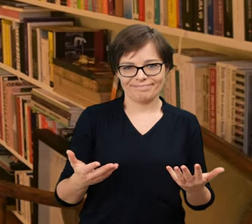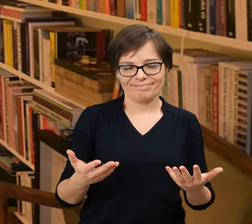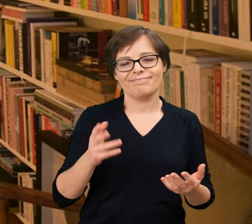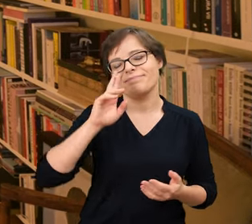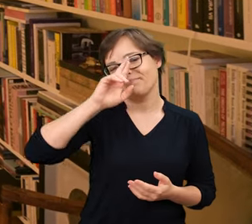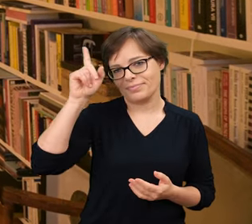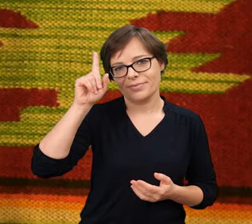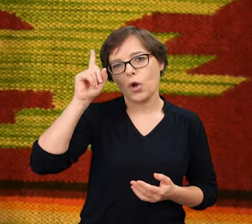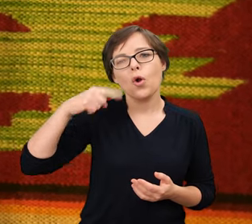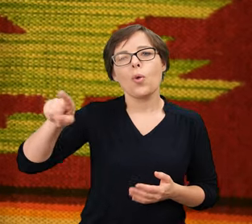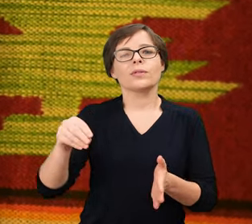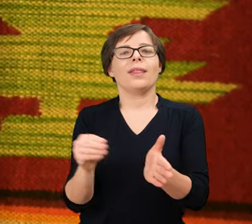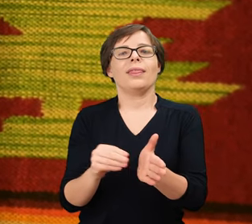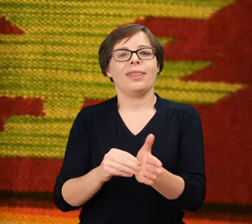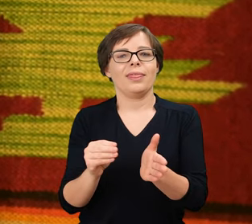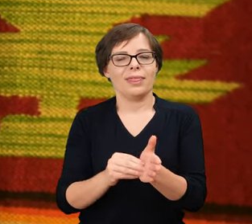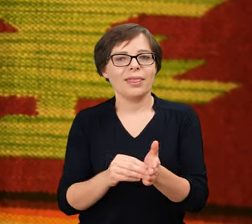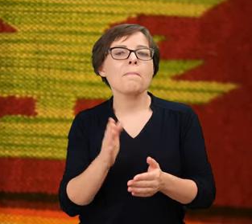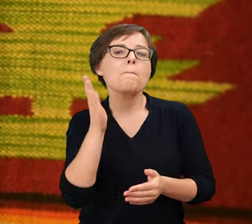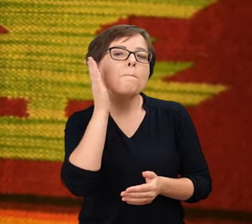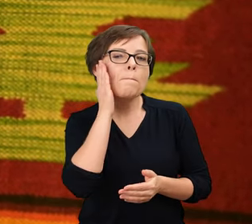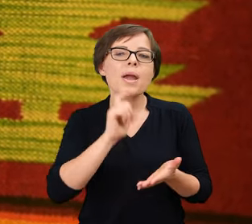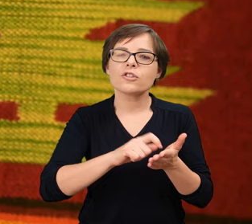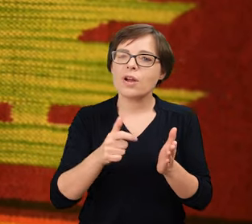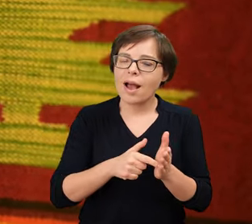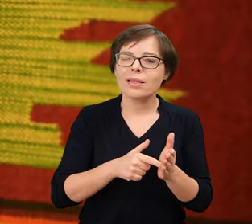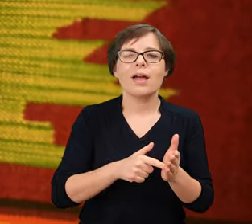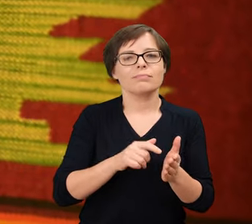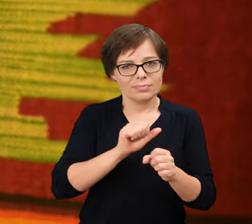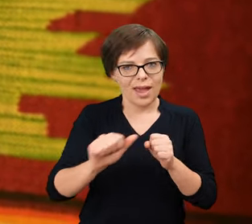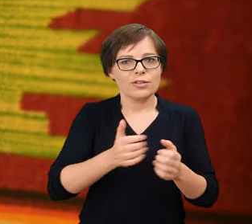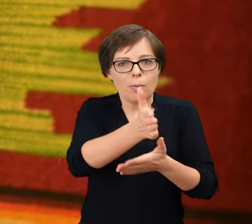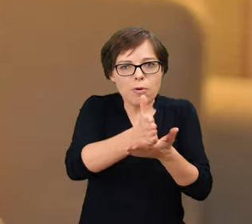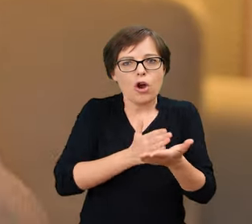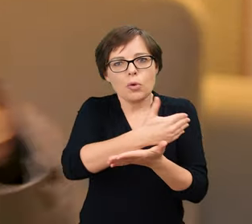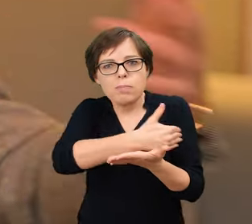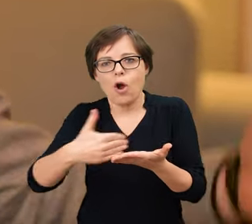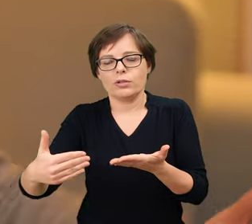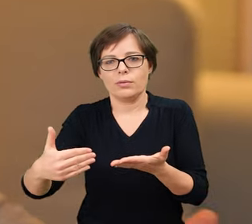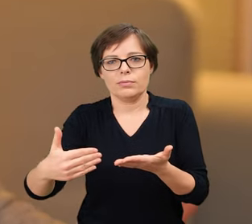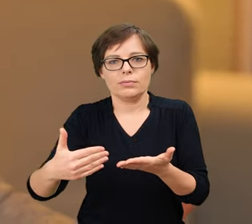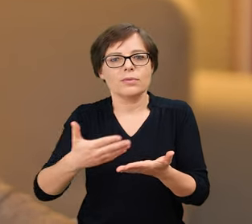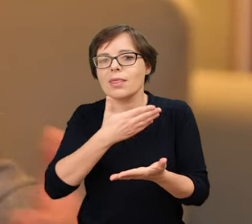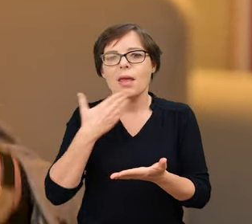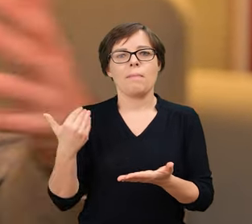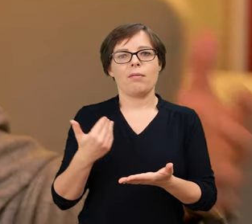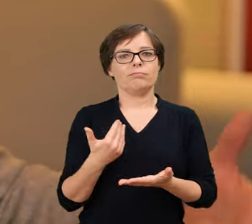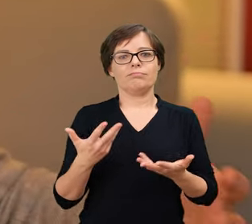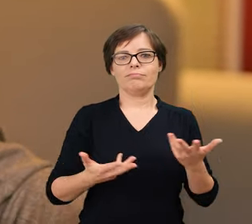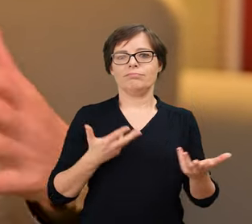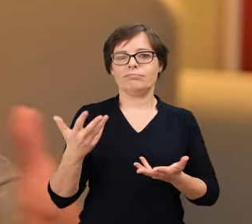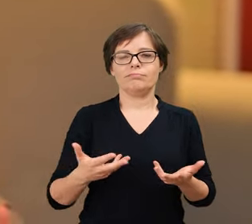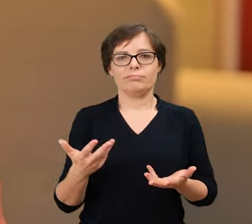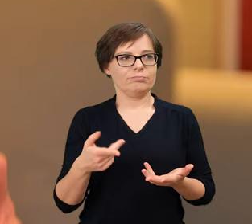Co świadczy o przyzwyczajeniu do tego, że mieszkania są dzielone i że nie znajdujemy się